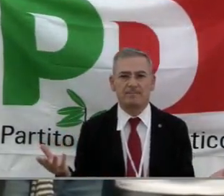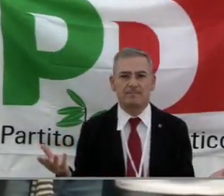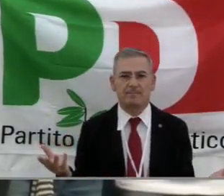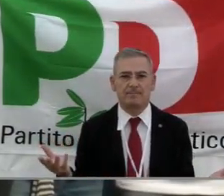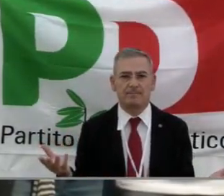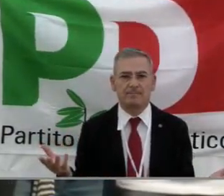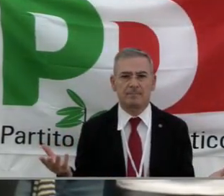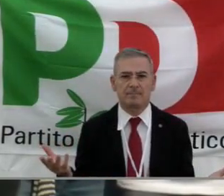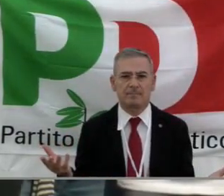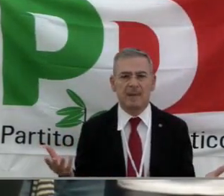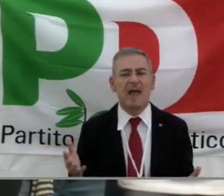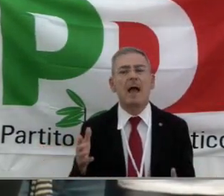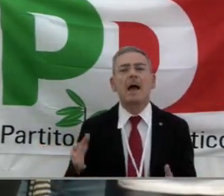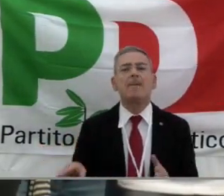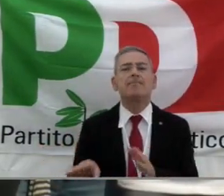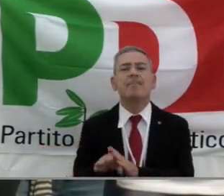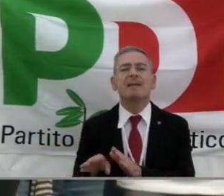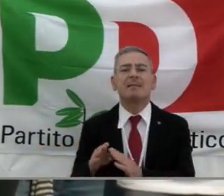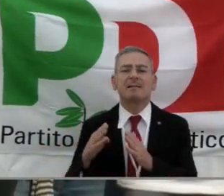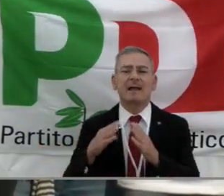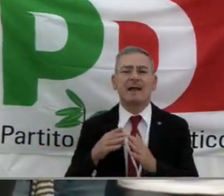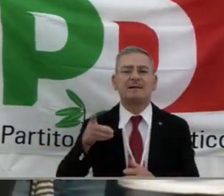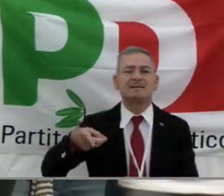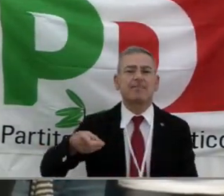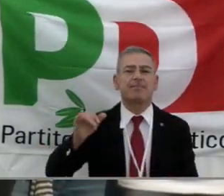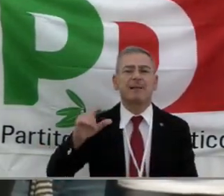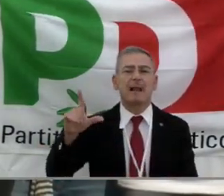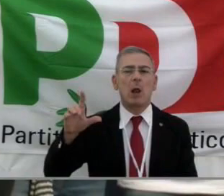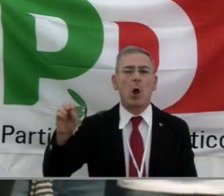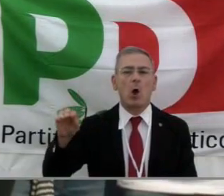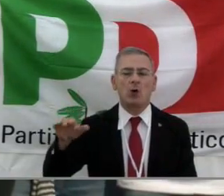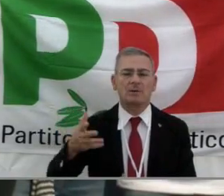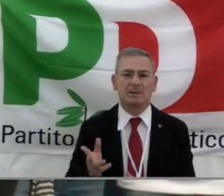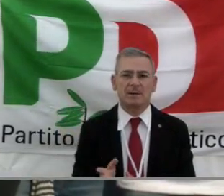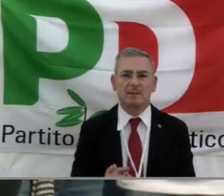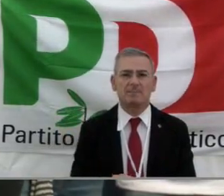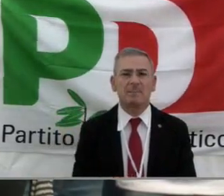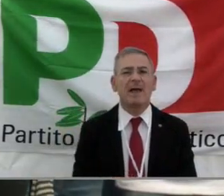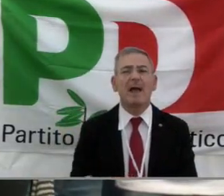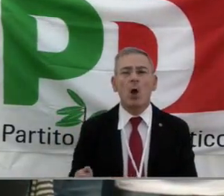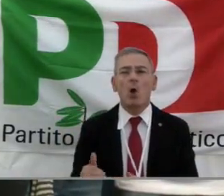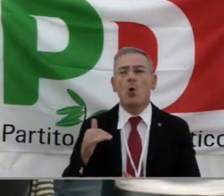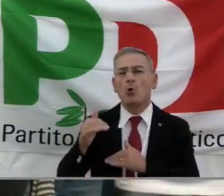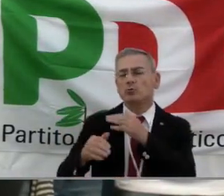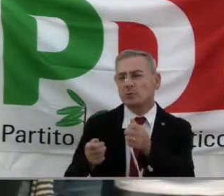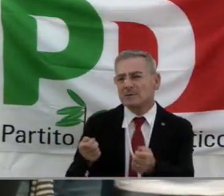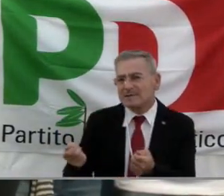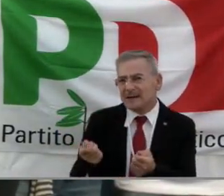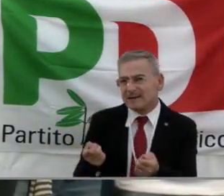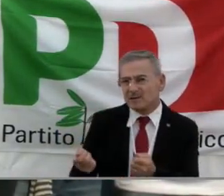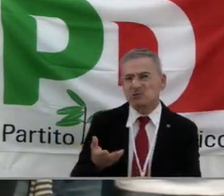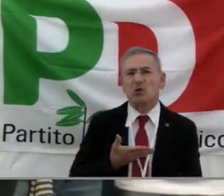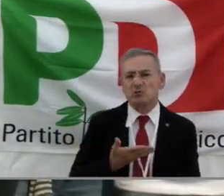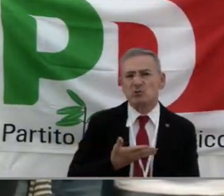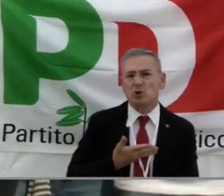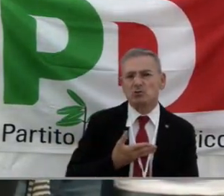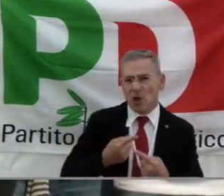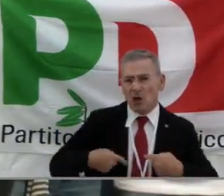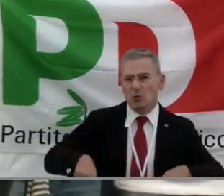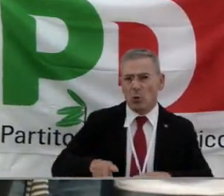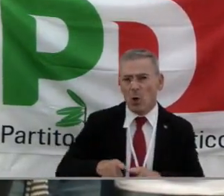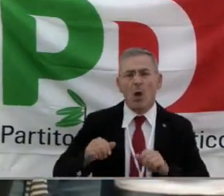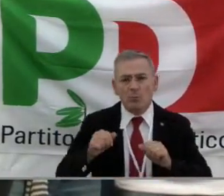Mandate a casa Pillon e costruite una strategia. Ci siamo anche noi,